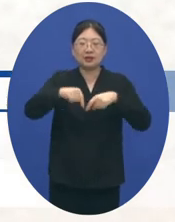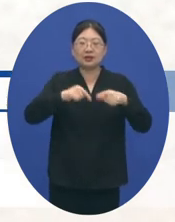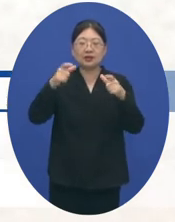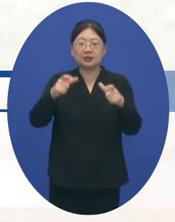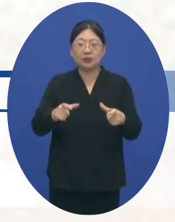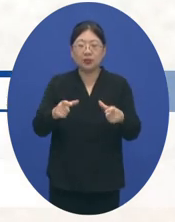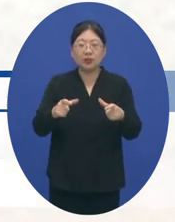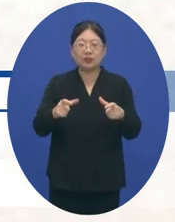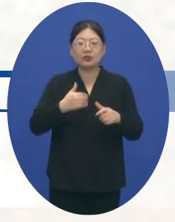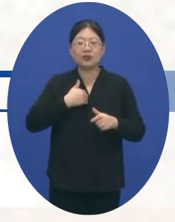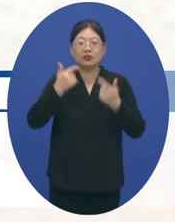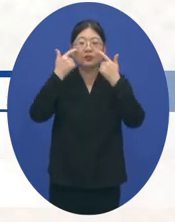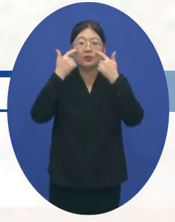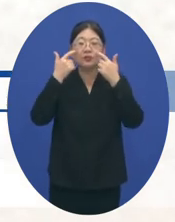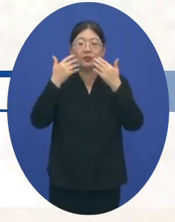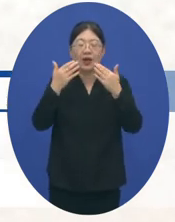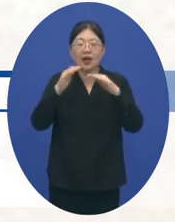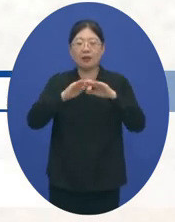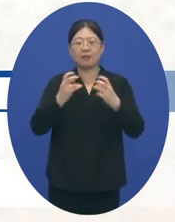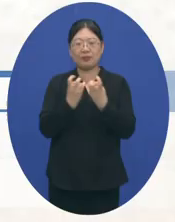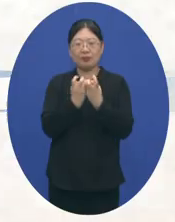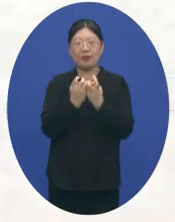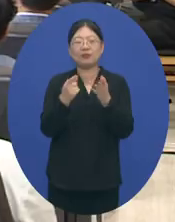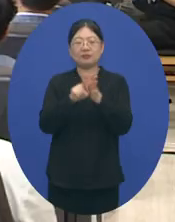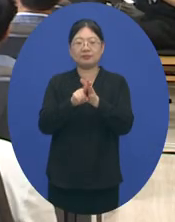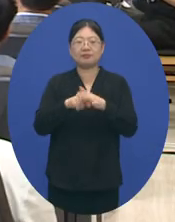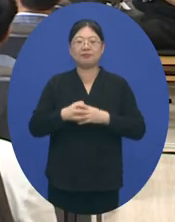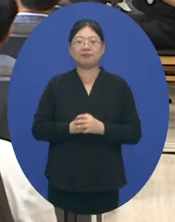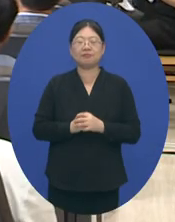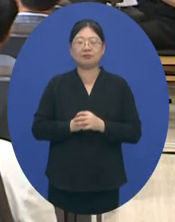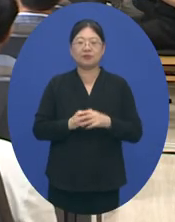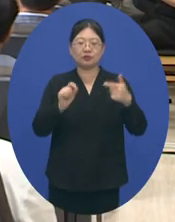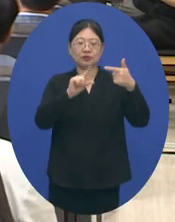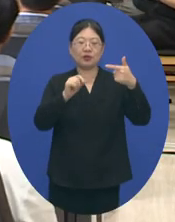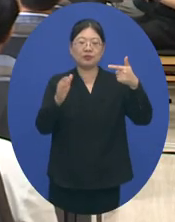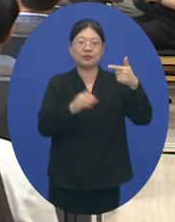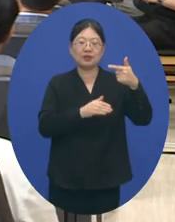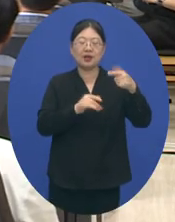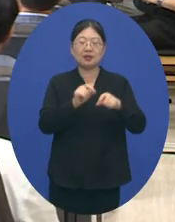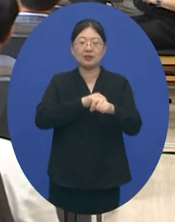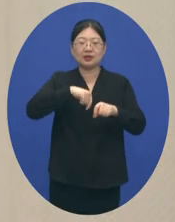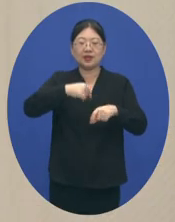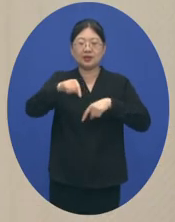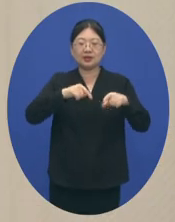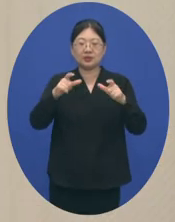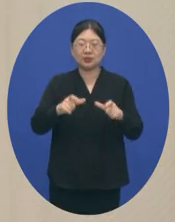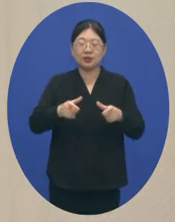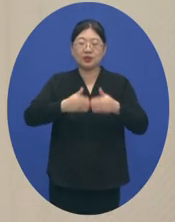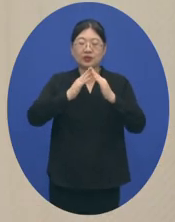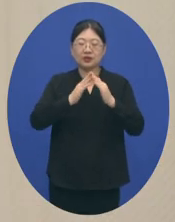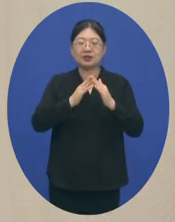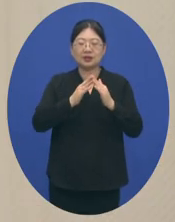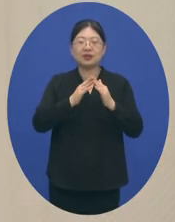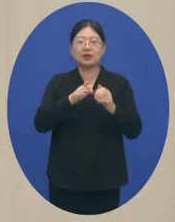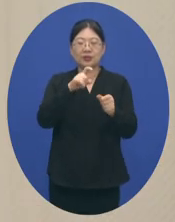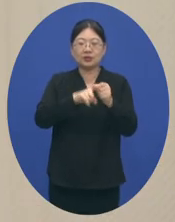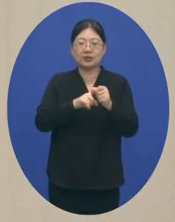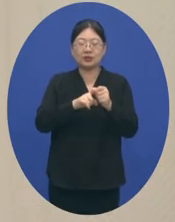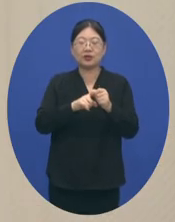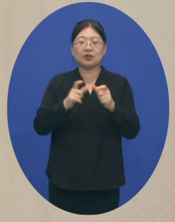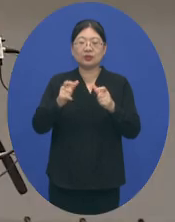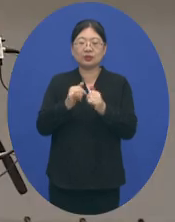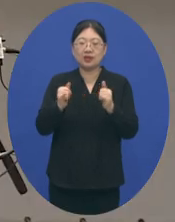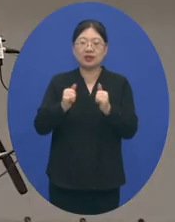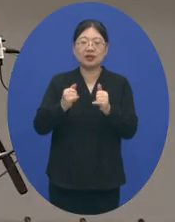특별자치도가 저는 분명한 해법이 될 것이라고 믿습니다. 6월부터는 특자도 설치를 왜 해야 하는지 도민들에게 설명하기 위한